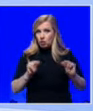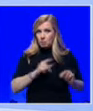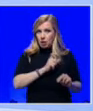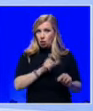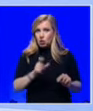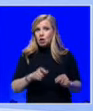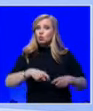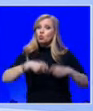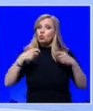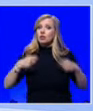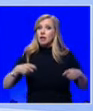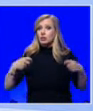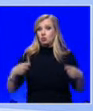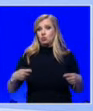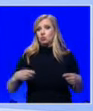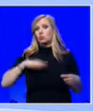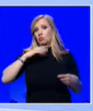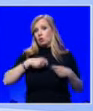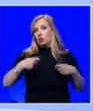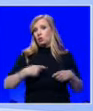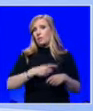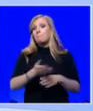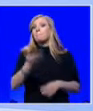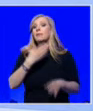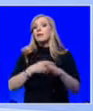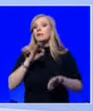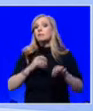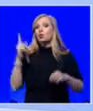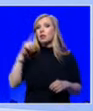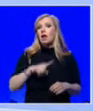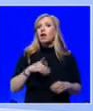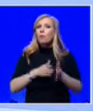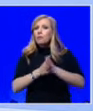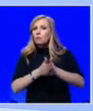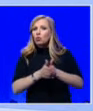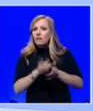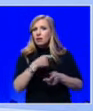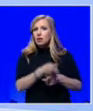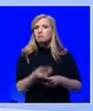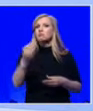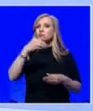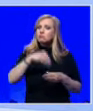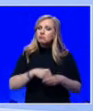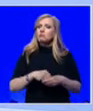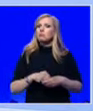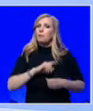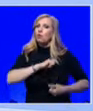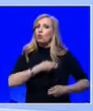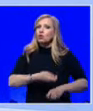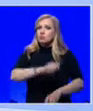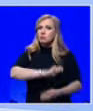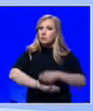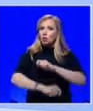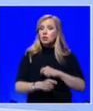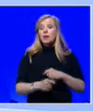достатъчно дълго време преди изборния ден и ако бъдат мотивирани да положат усилия, ми се струва, че ще се справят